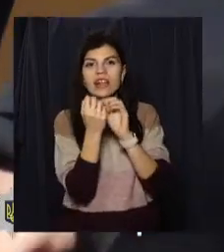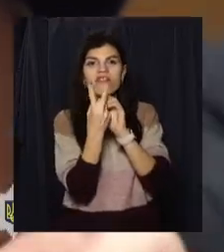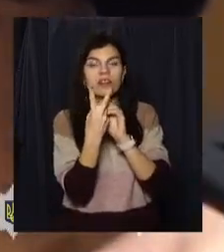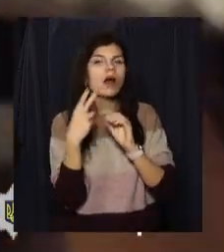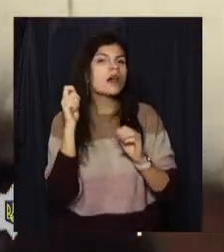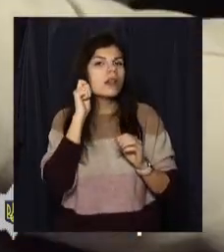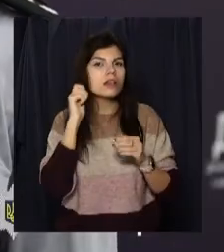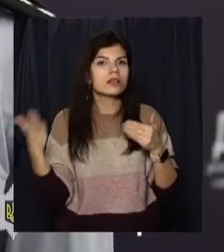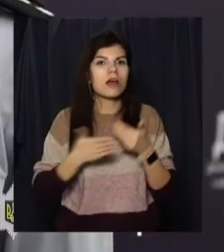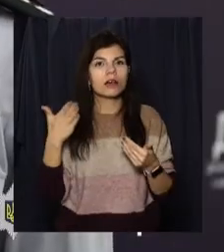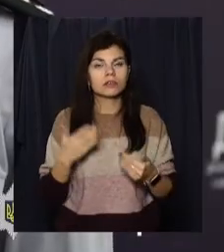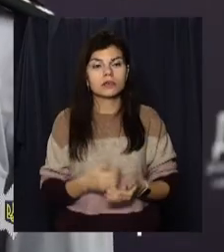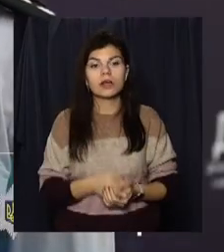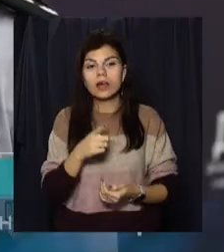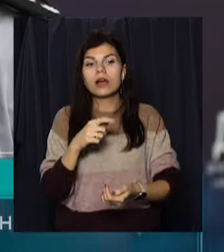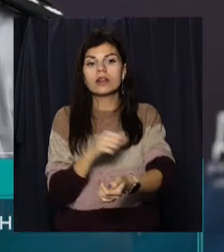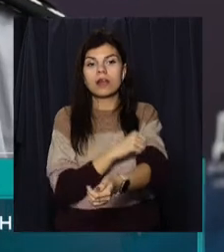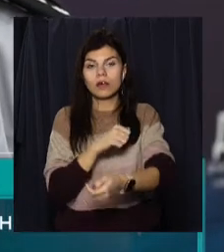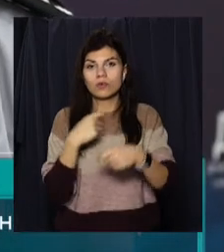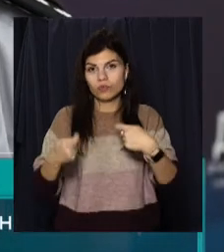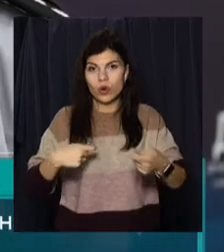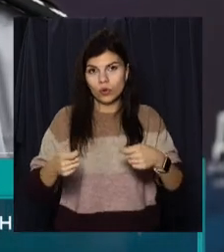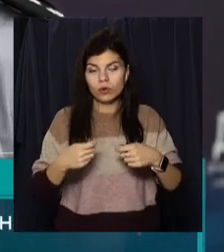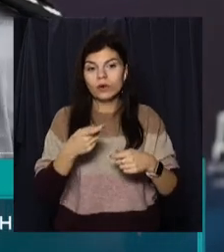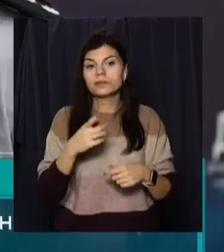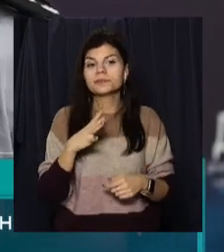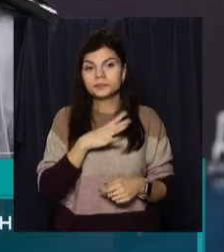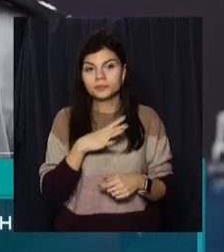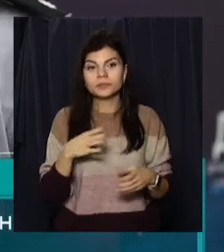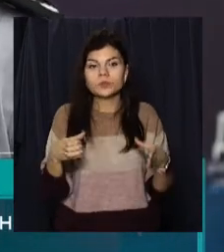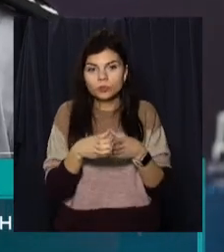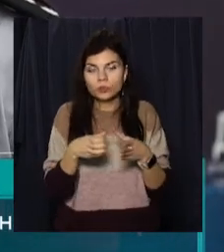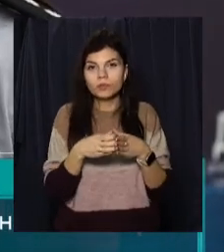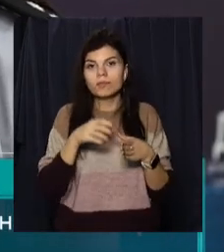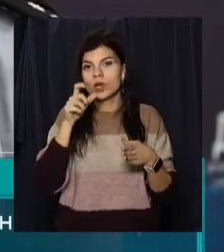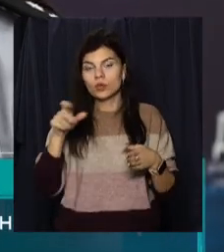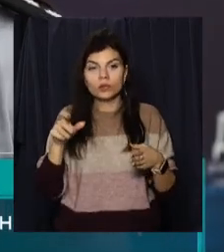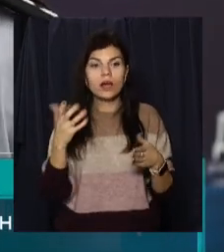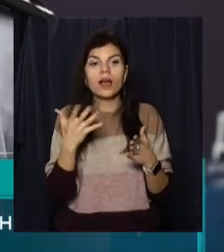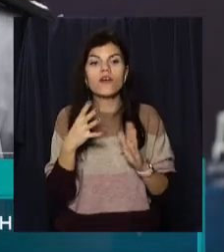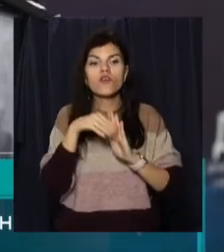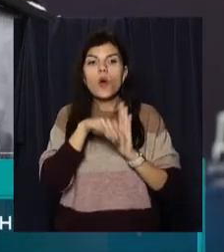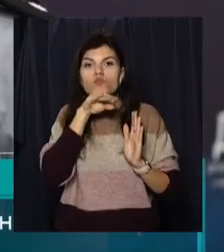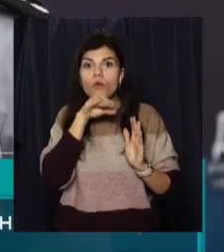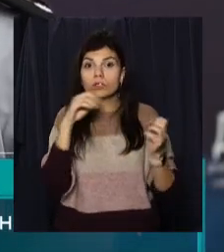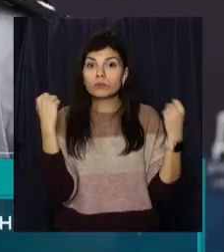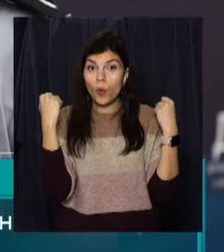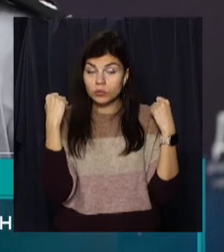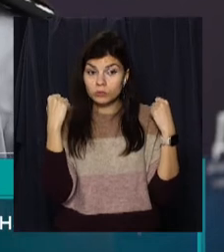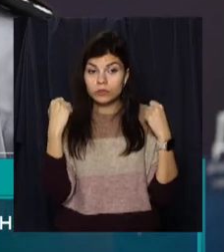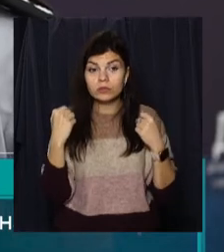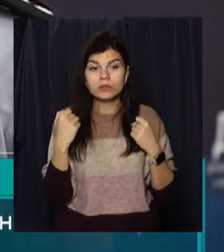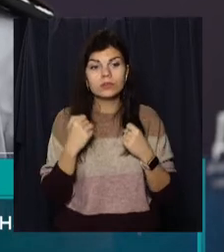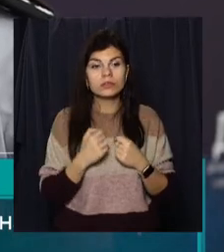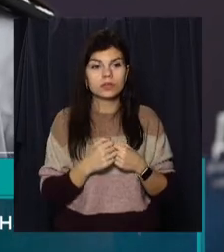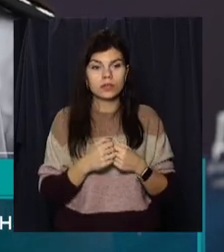років. Дії наркозбувачів суворо контролювалися групою фізичної підтримки, до якої входили професійні спортсмени. У